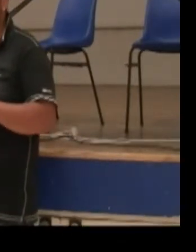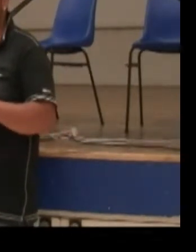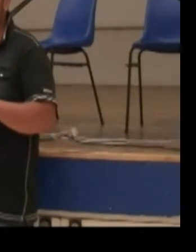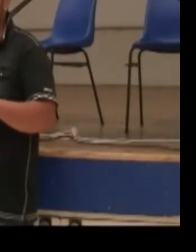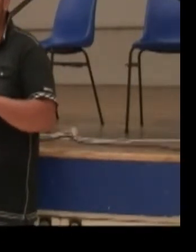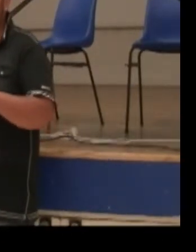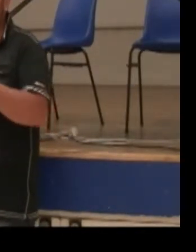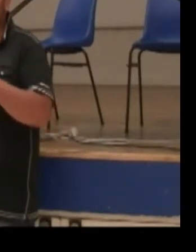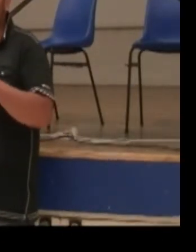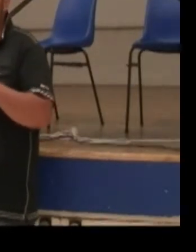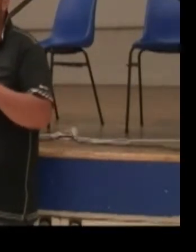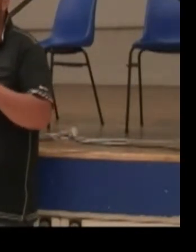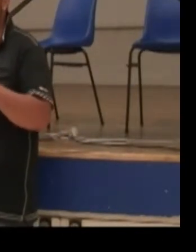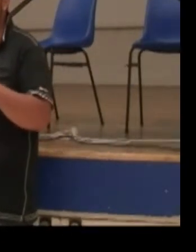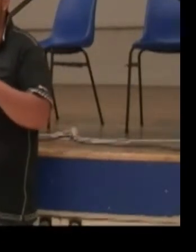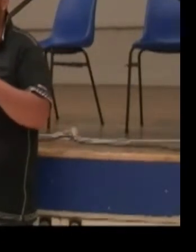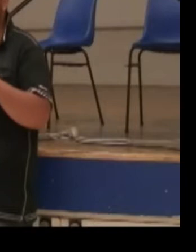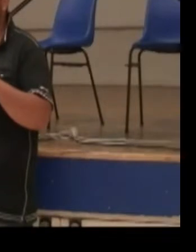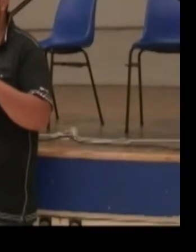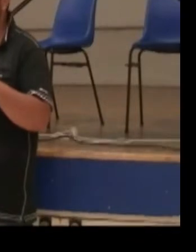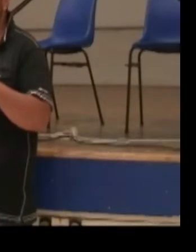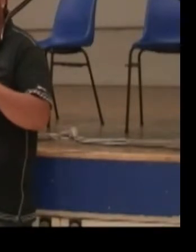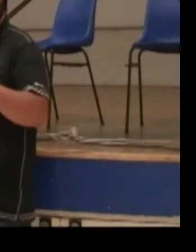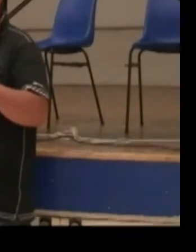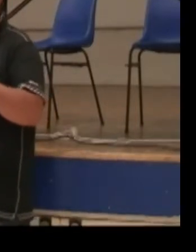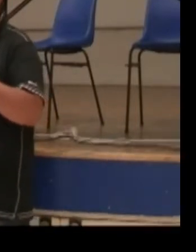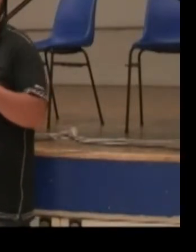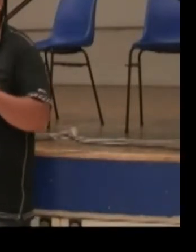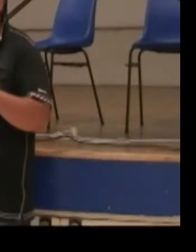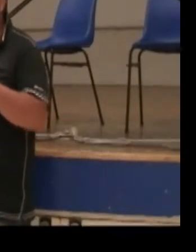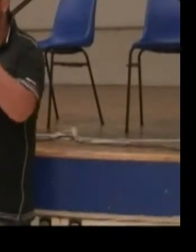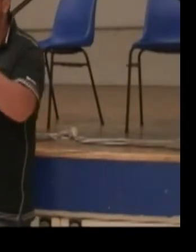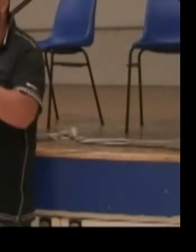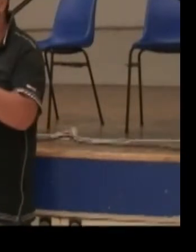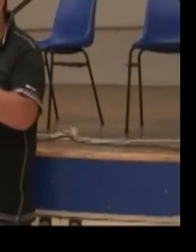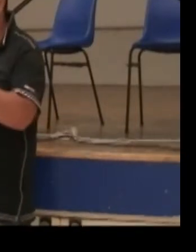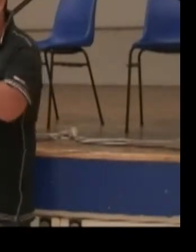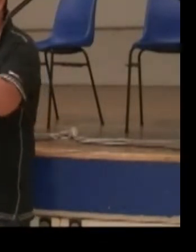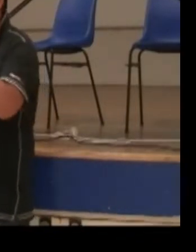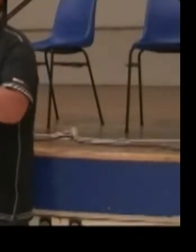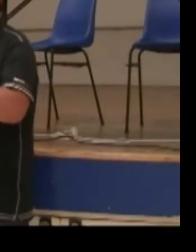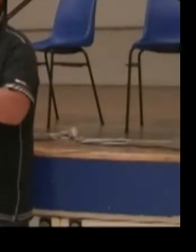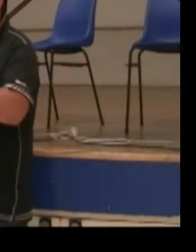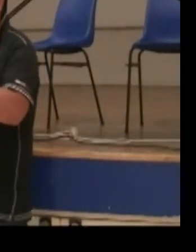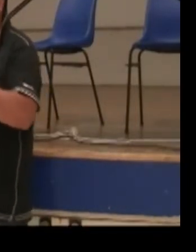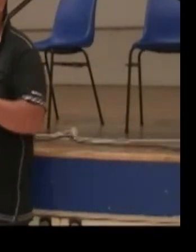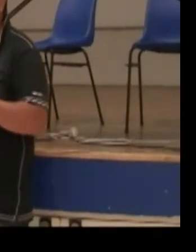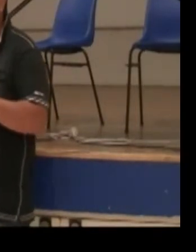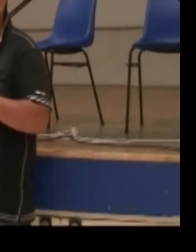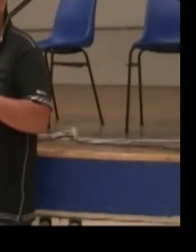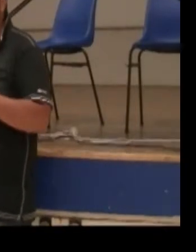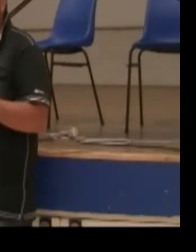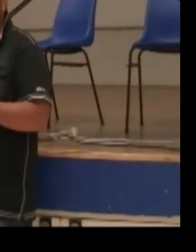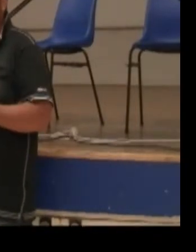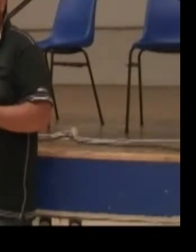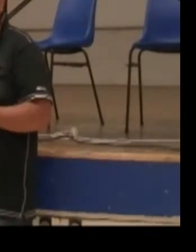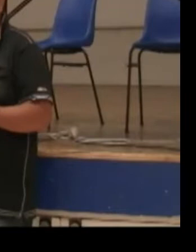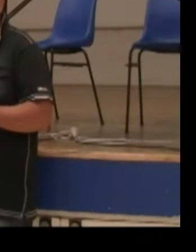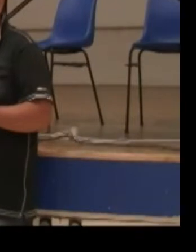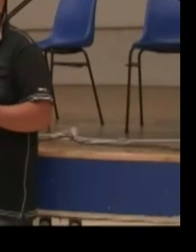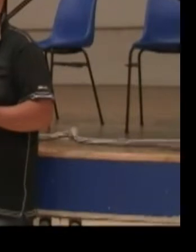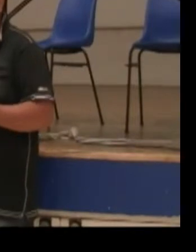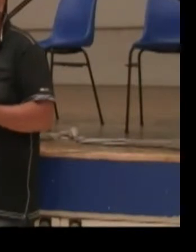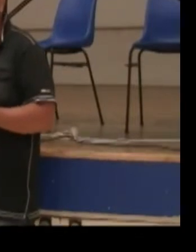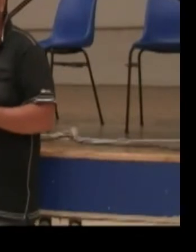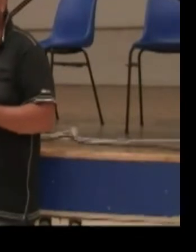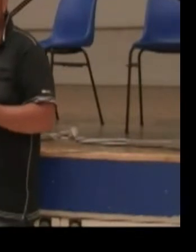dit ne faites pas comme eux, ne répétez pas comme eux les mots que eux ils utilisent. Aujourd'hui, qui sont les sorciers d'aujourd'hui? Ce